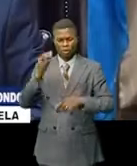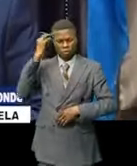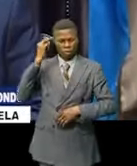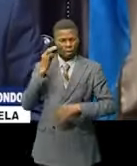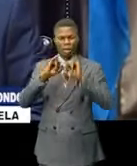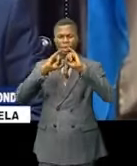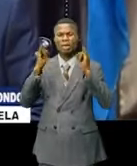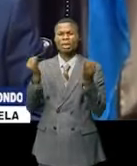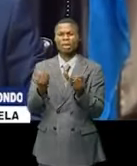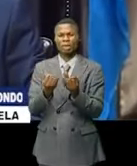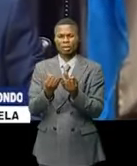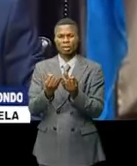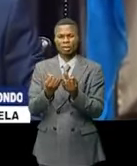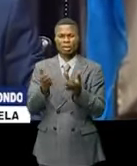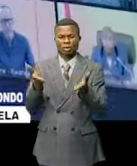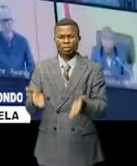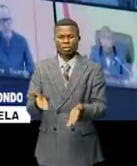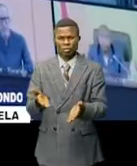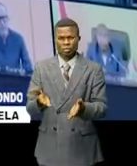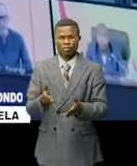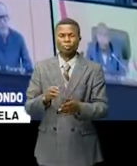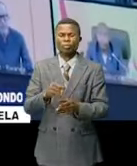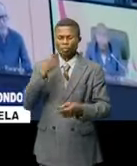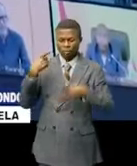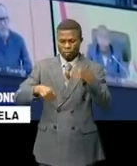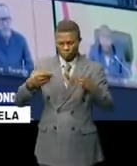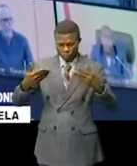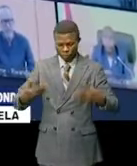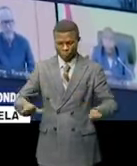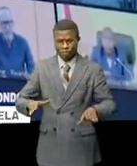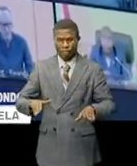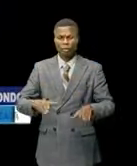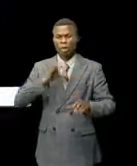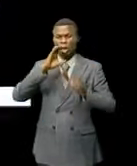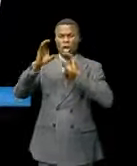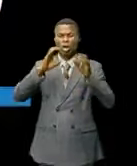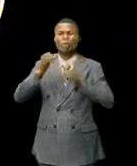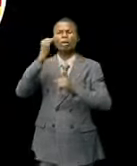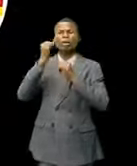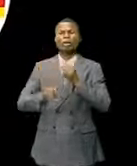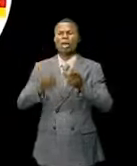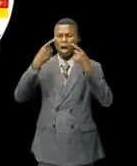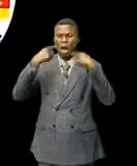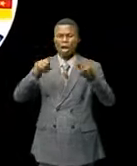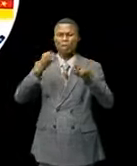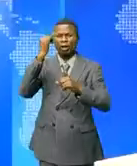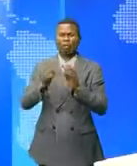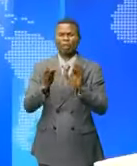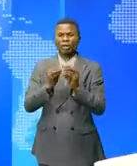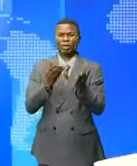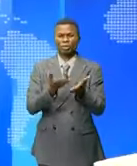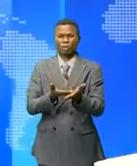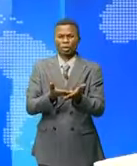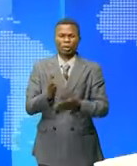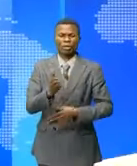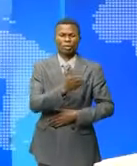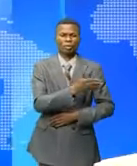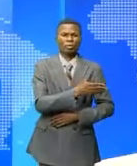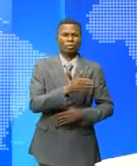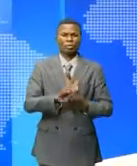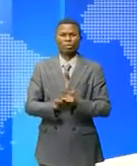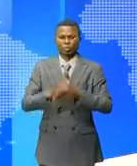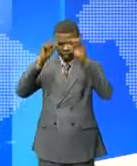l'Industrie Julien Paluku. Après quelques heures de discussions, un communiqué final a sanctionné la fin de la session.